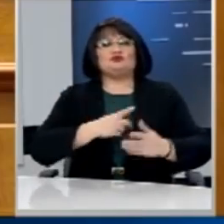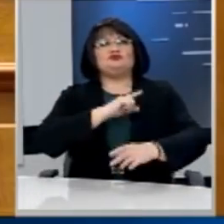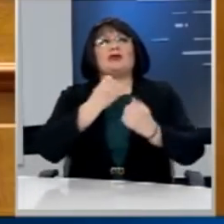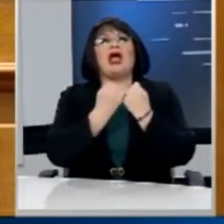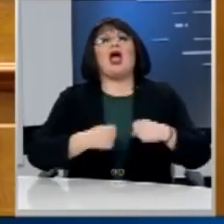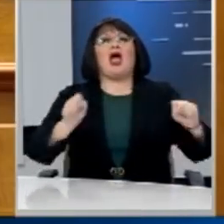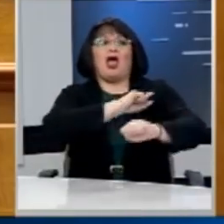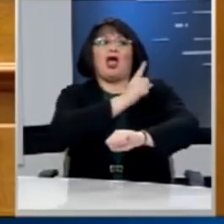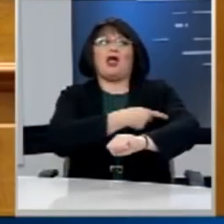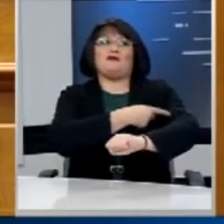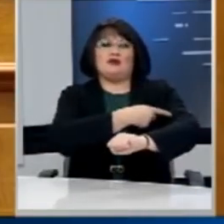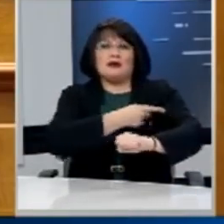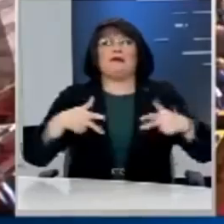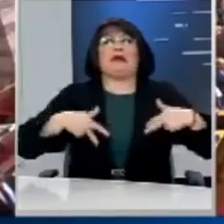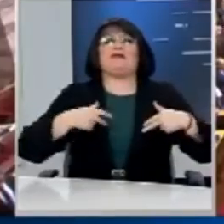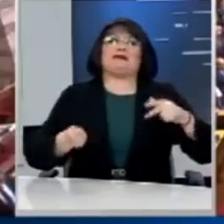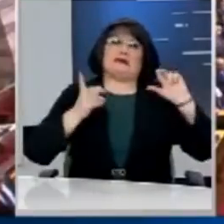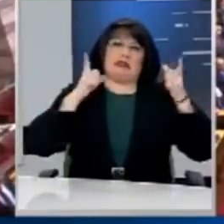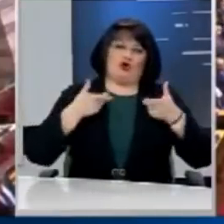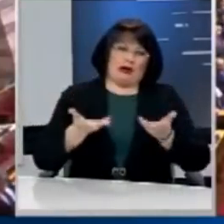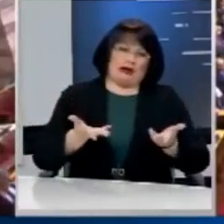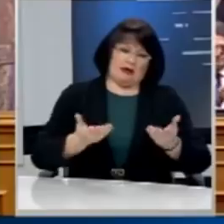αυτοδύναμης κυβέρνησης της Νέας Δημοκρατίας.